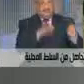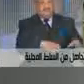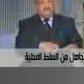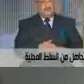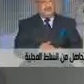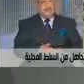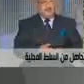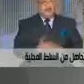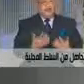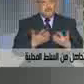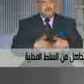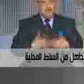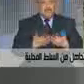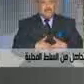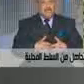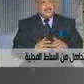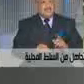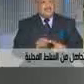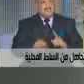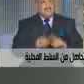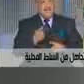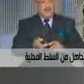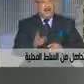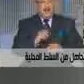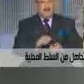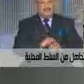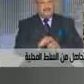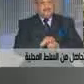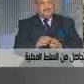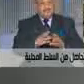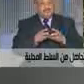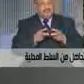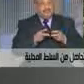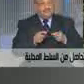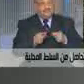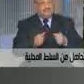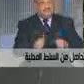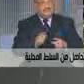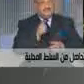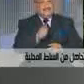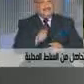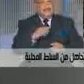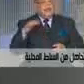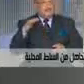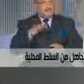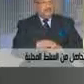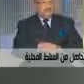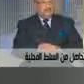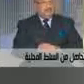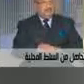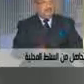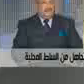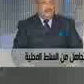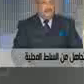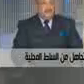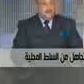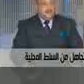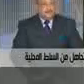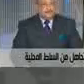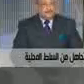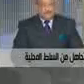أنه ورغم الدعم الخارجي لهذا المشروع لم يجد هؤلاء الشبان ضالتهم بإدارة القصرين. مشروعنا